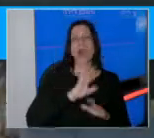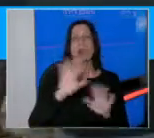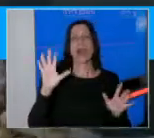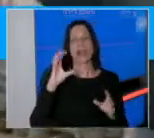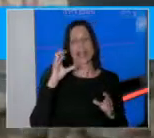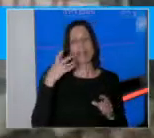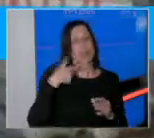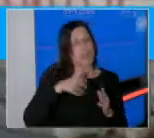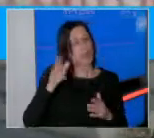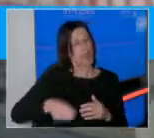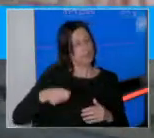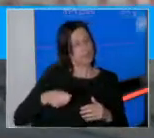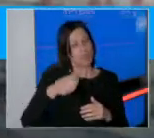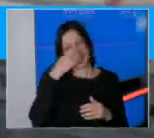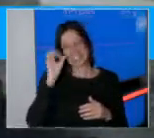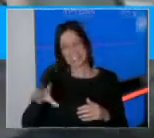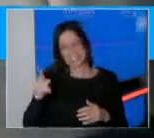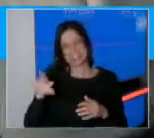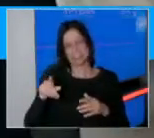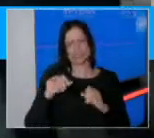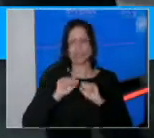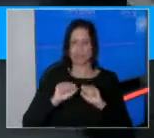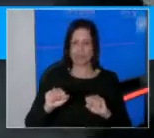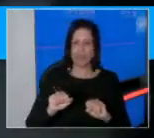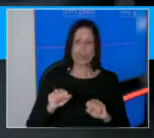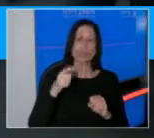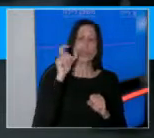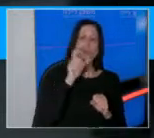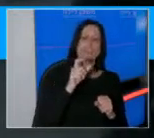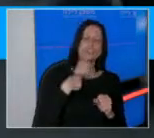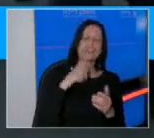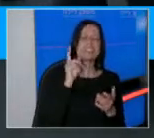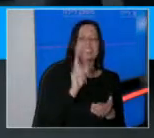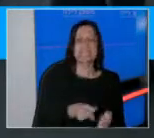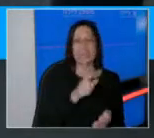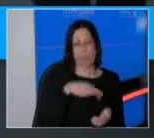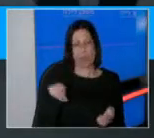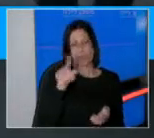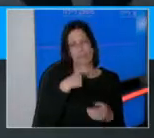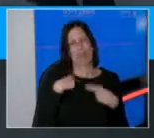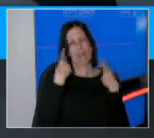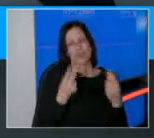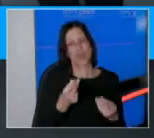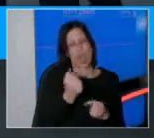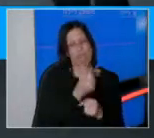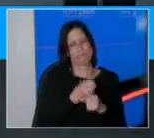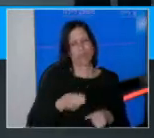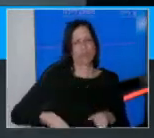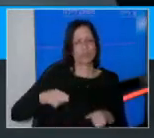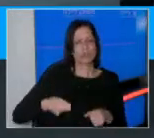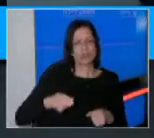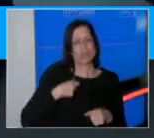לכו לשוק, עזבו את הרשתות, הרוכלים שם, אנשים שמוכרים צריכים אתכם, מי שחזרו לעבוד, וזה